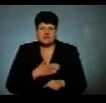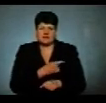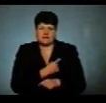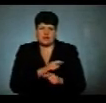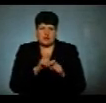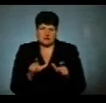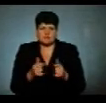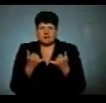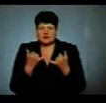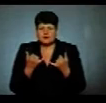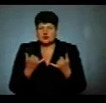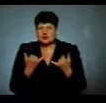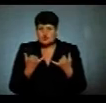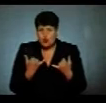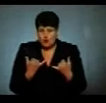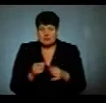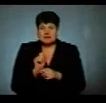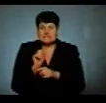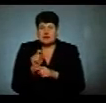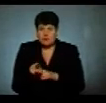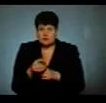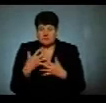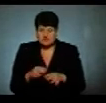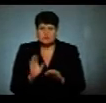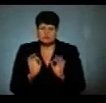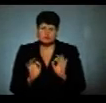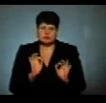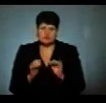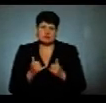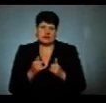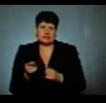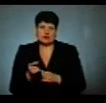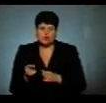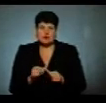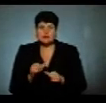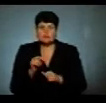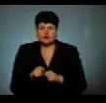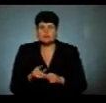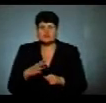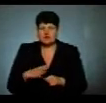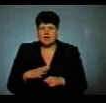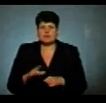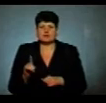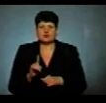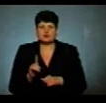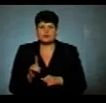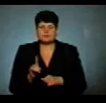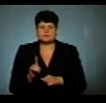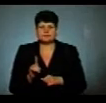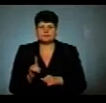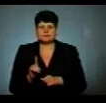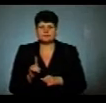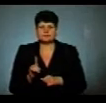Тому сьогодні та кількість апаратів, яка нам замовлена, вона буде оптимальною для Тернополя. Крім того, ми все ж таки чекаємо, що